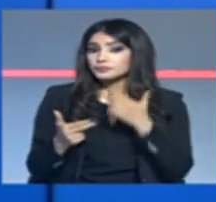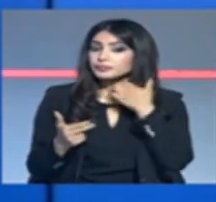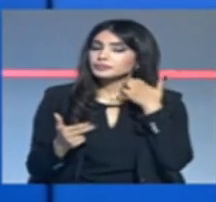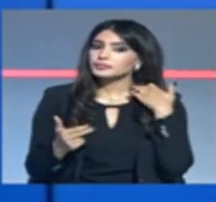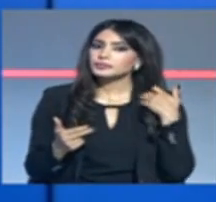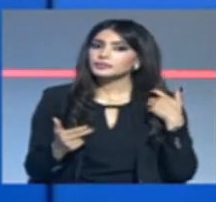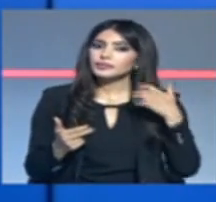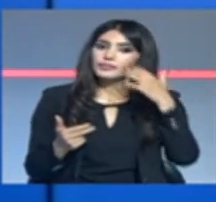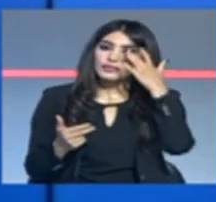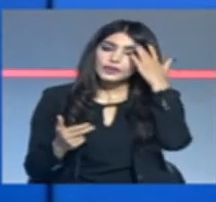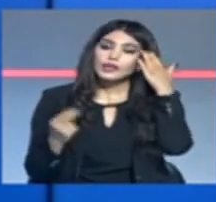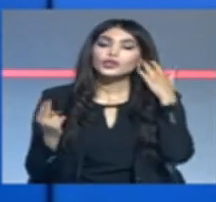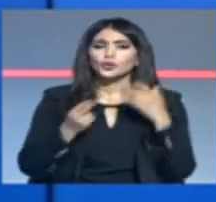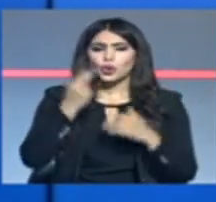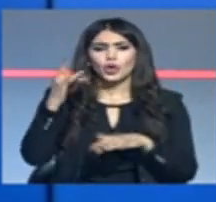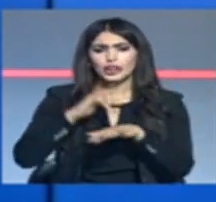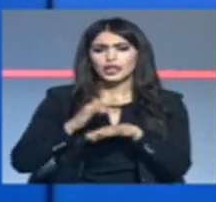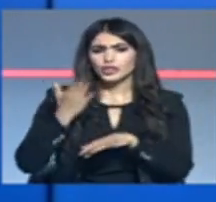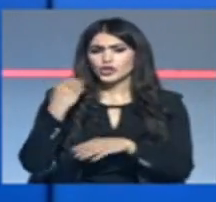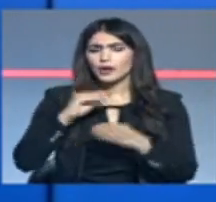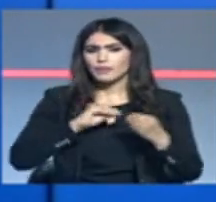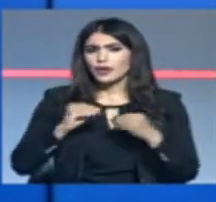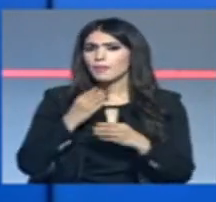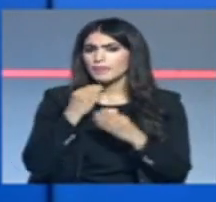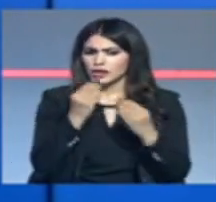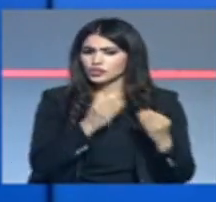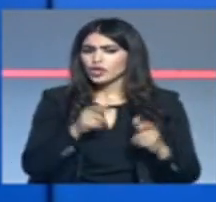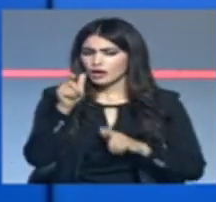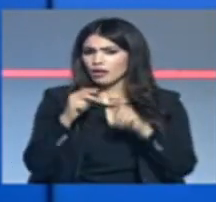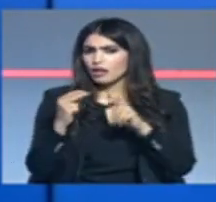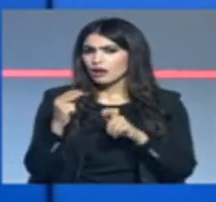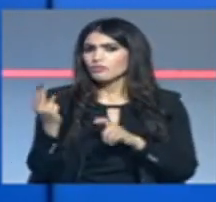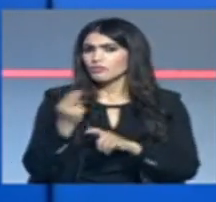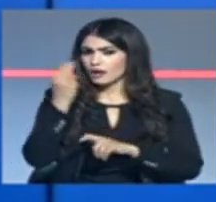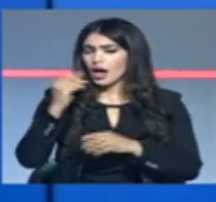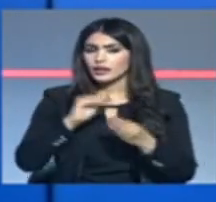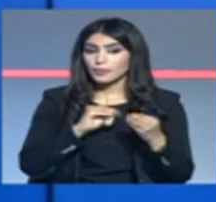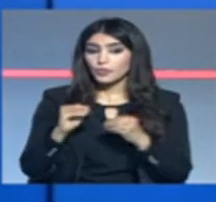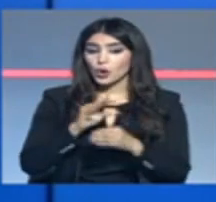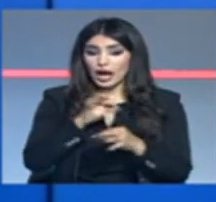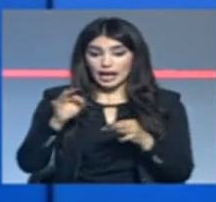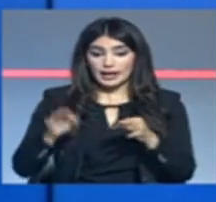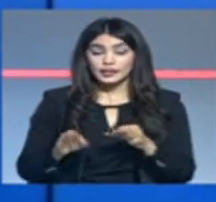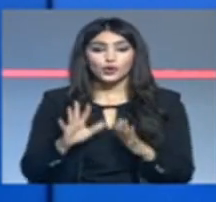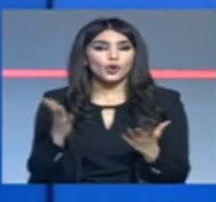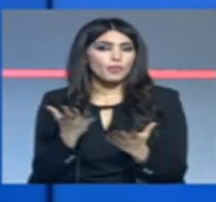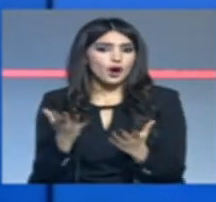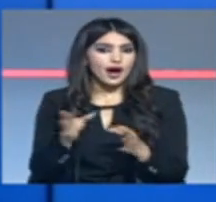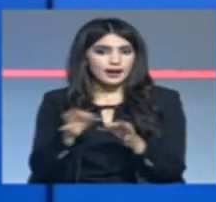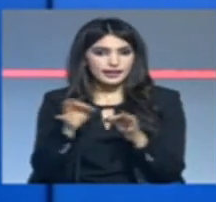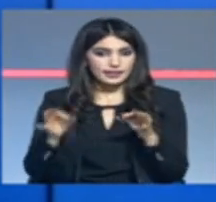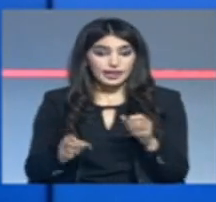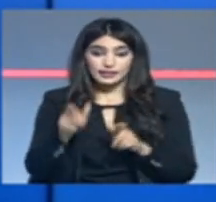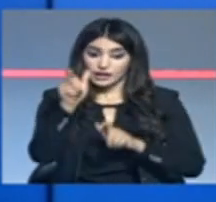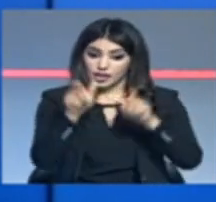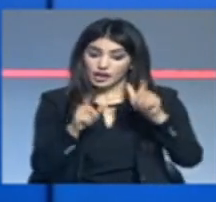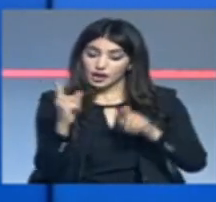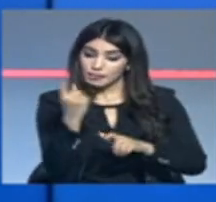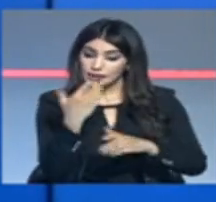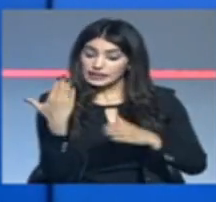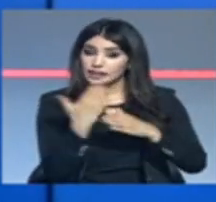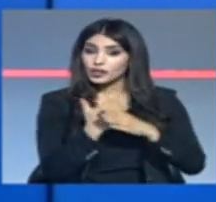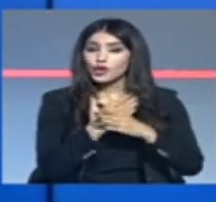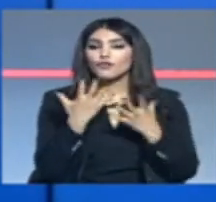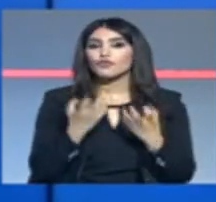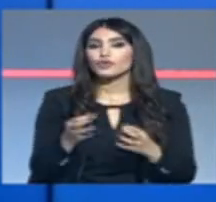مش ليكول الوحيده اللي صارت فيها مشاكل، في كثير من المؤسسات صارت مشاكل وحليناها. علاش حليناها؟ خاطر الاطراف الكل كانت تحب